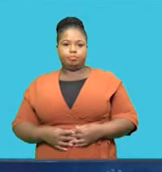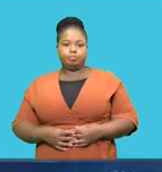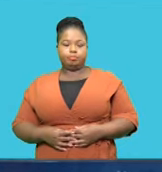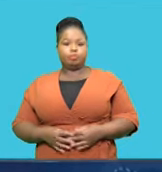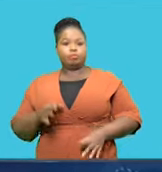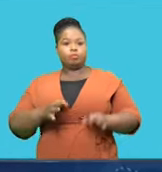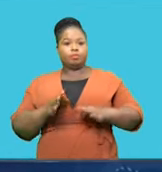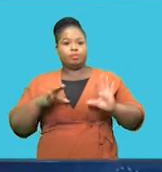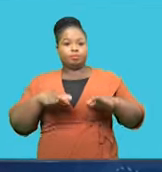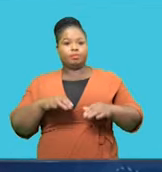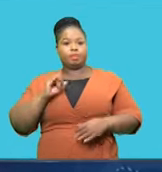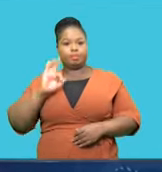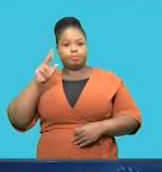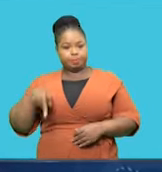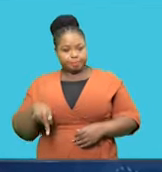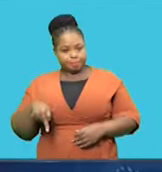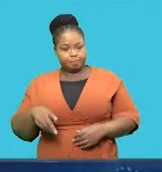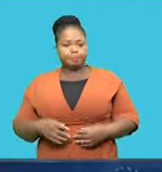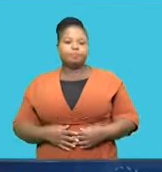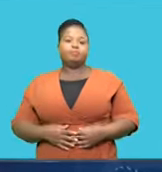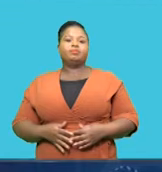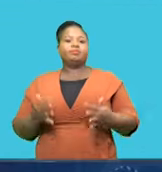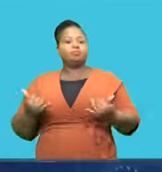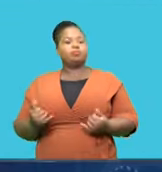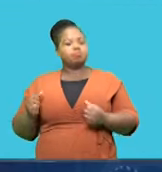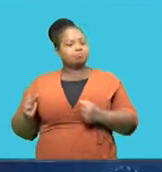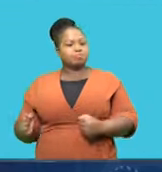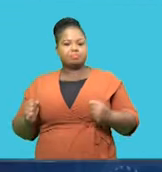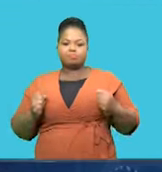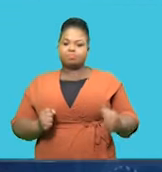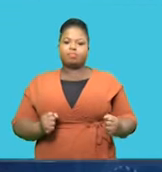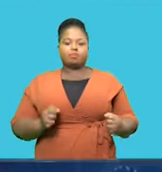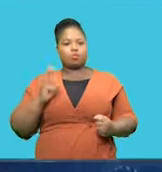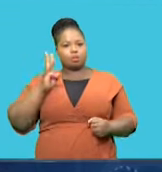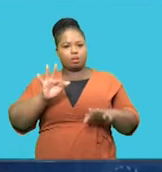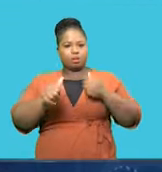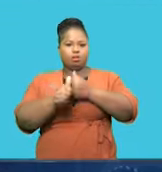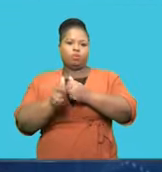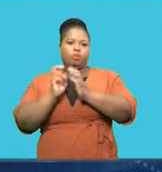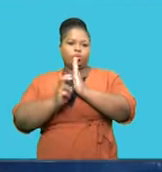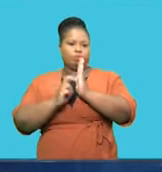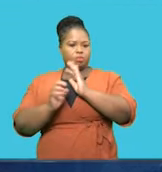Iqembu leNkatha yeNkululeko lizoma emgomweni